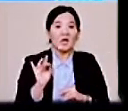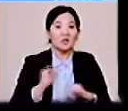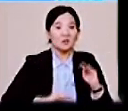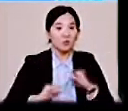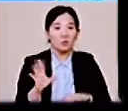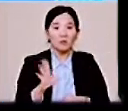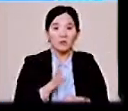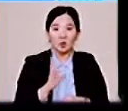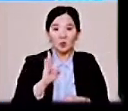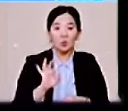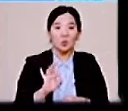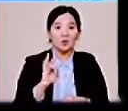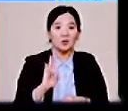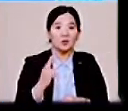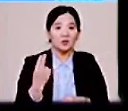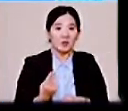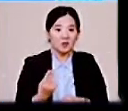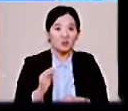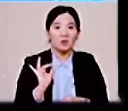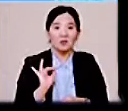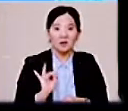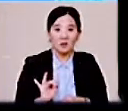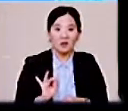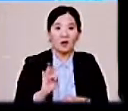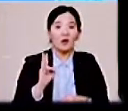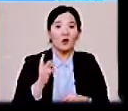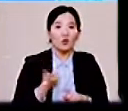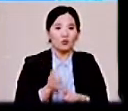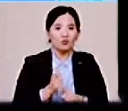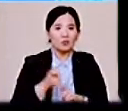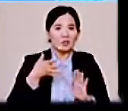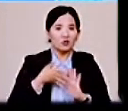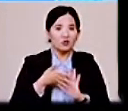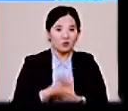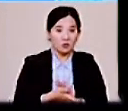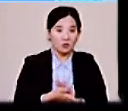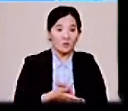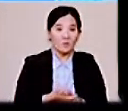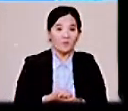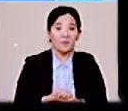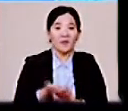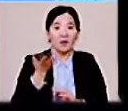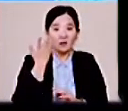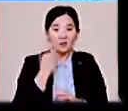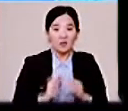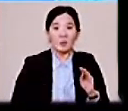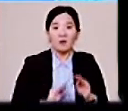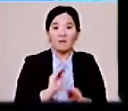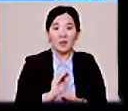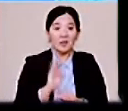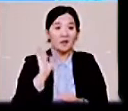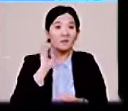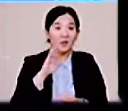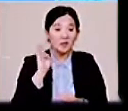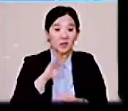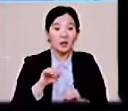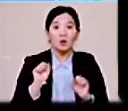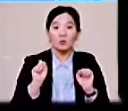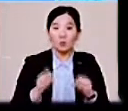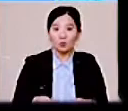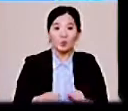бывают концентрированными и насыщенными. При добавлении воды мы